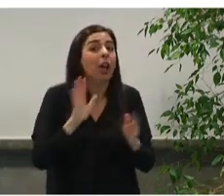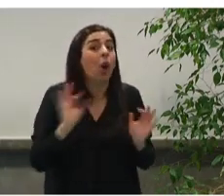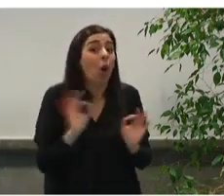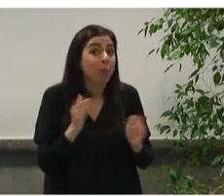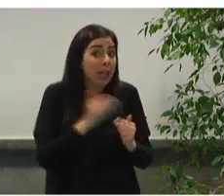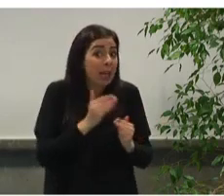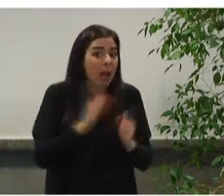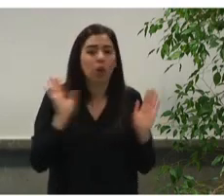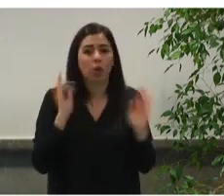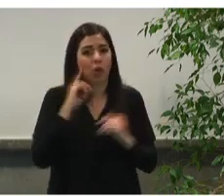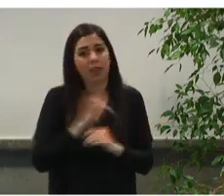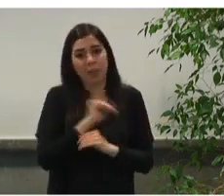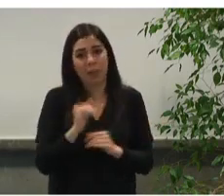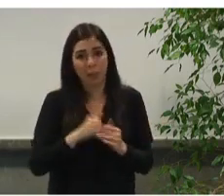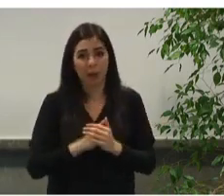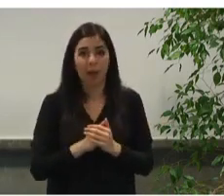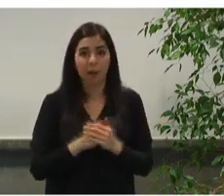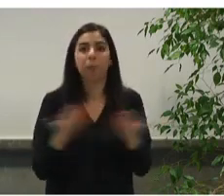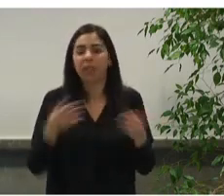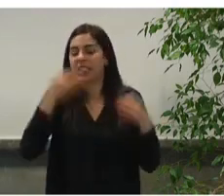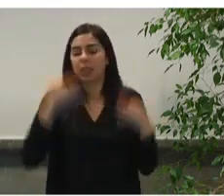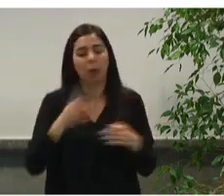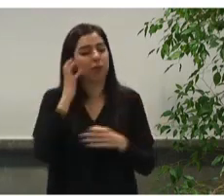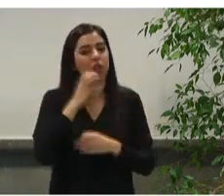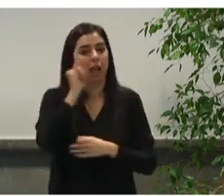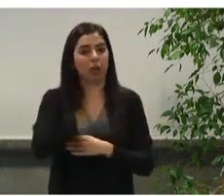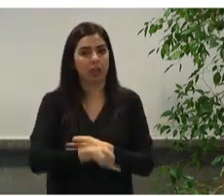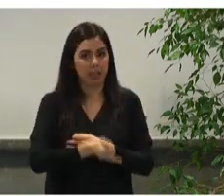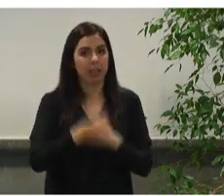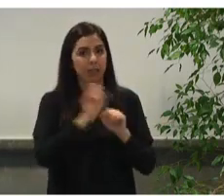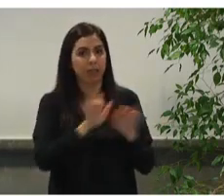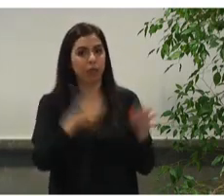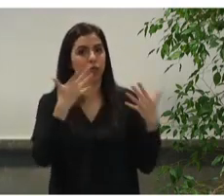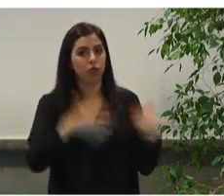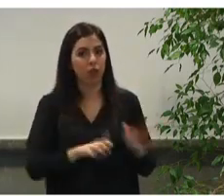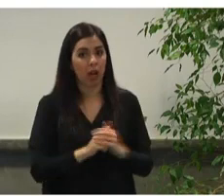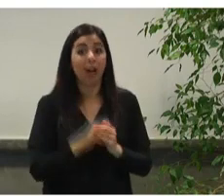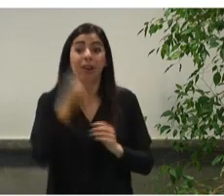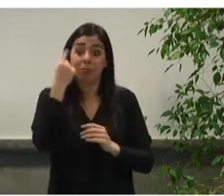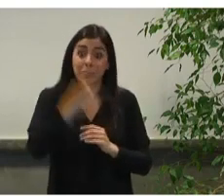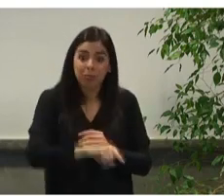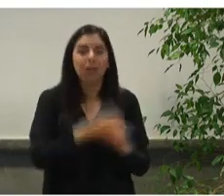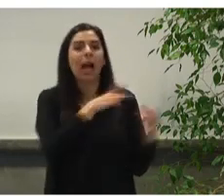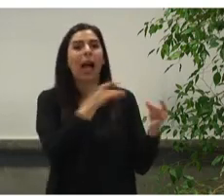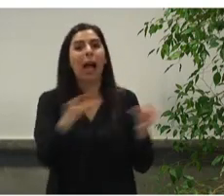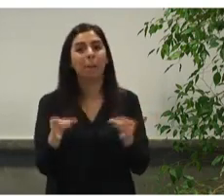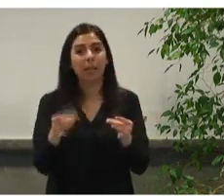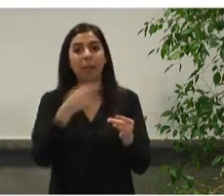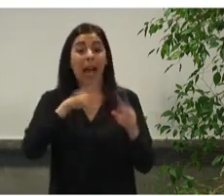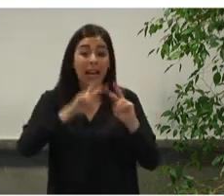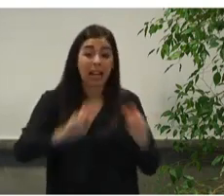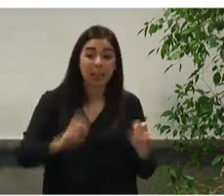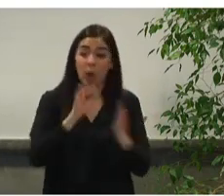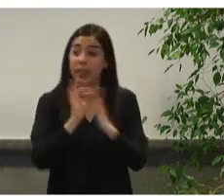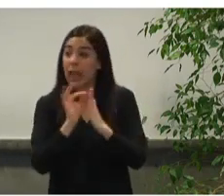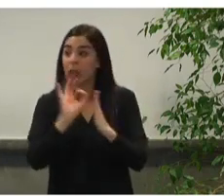mai, ma forse anche prima, ma di sicuro almeno fino a gennaio. E quindi questo fa in modo che l'epidemia che analizziamo con un dato o con